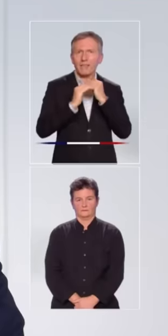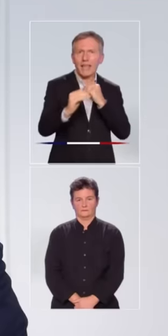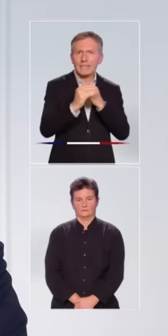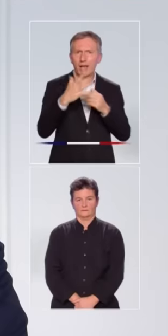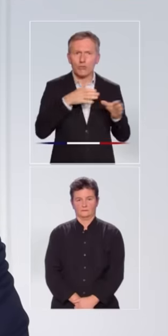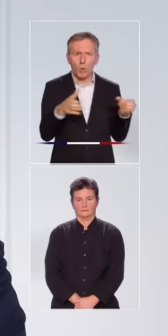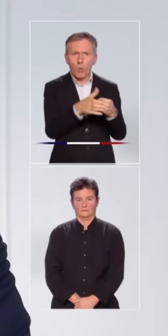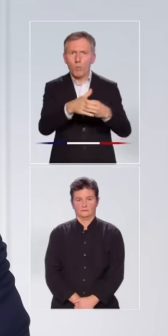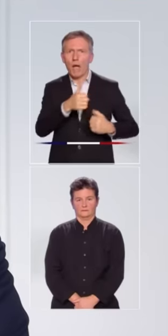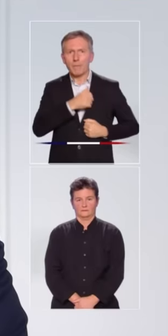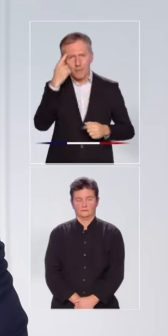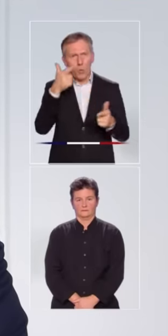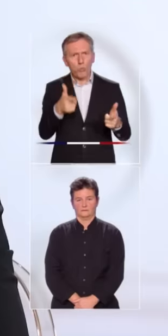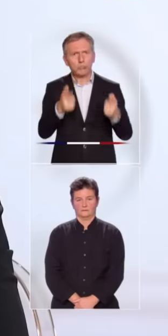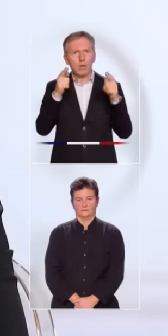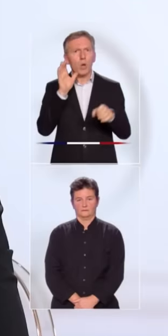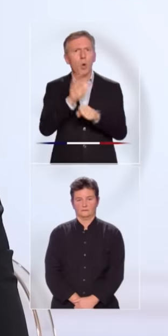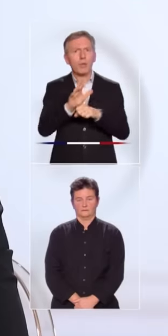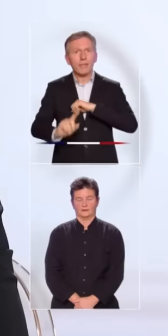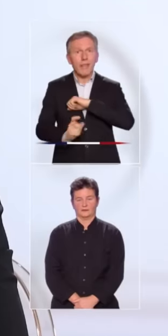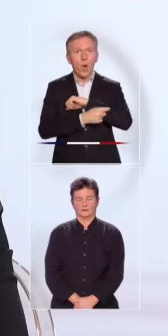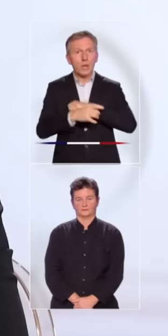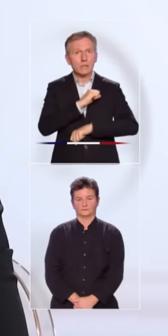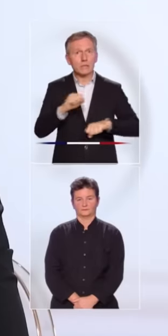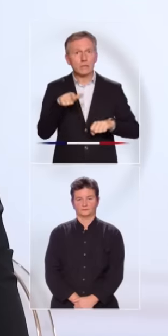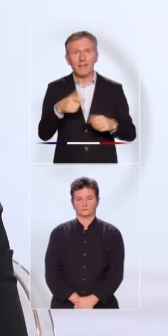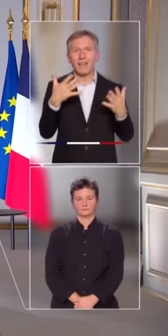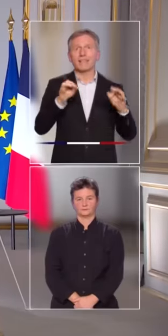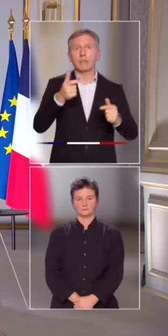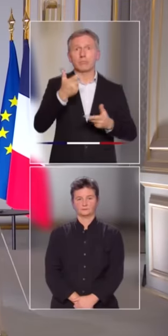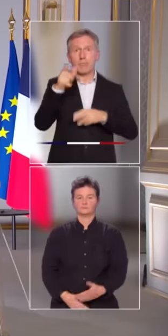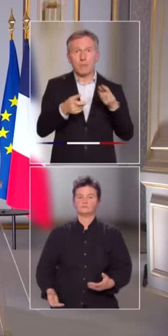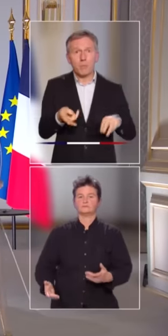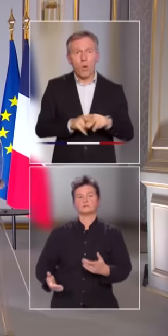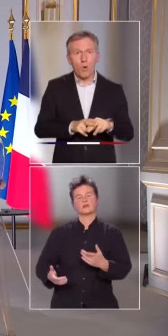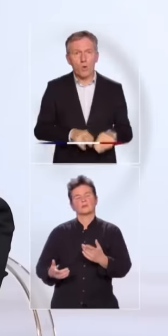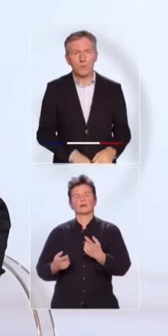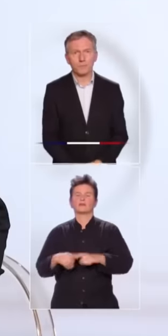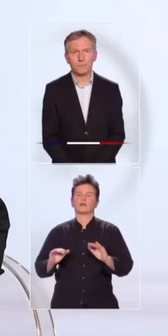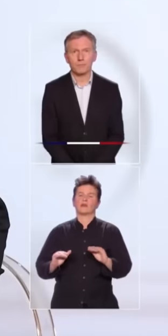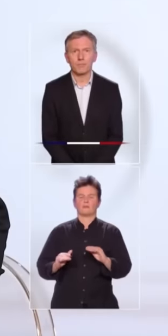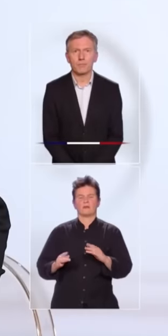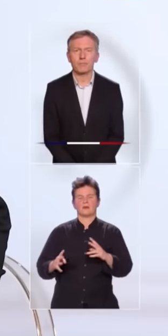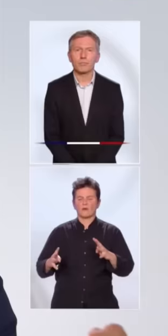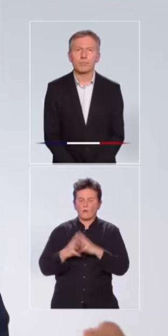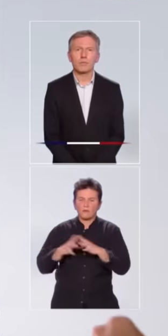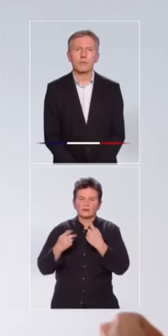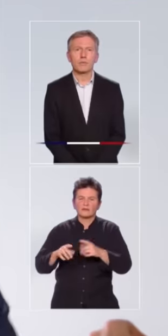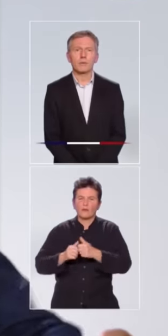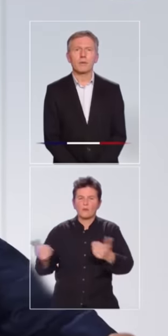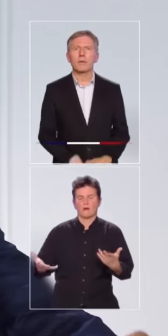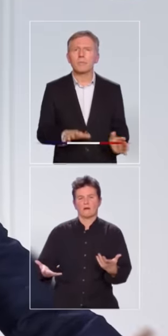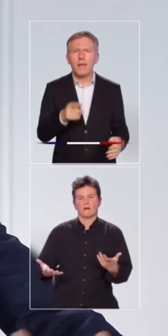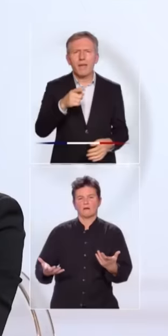contre le terrorisme. Et nous avons perdu là-bas des dizaines d'hommes. Mais avant que ce n'était pas le même type de combat. Mais est-ce que vous pensez